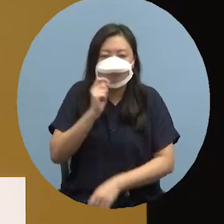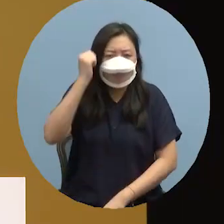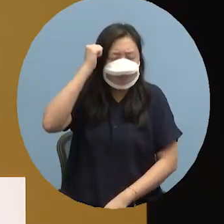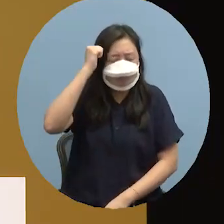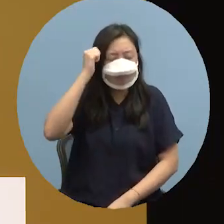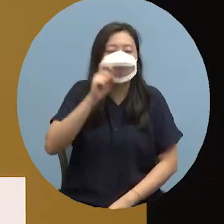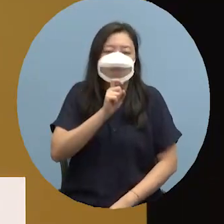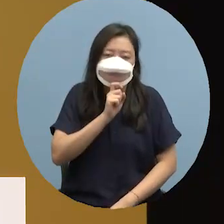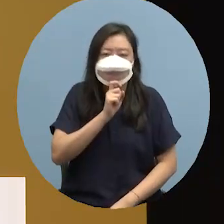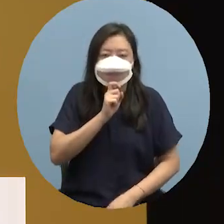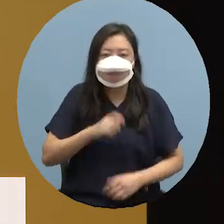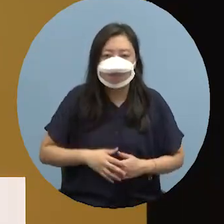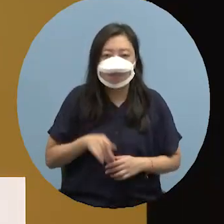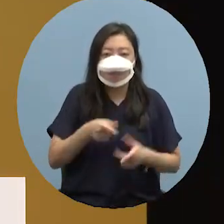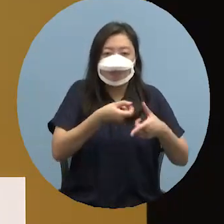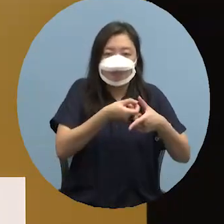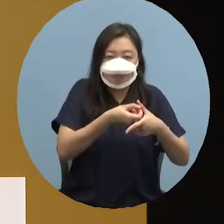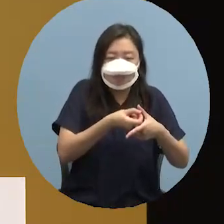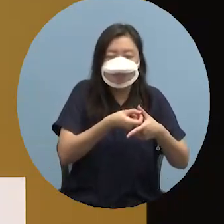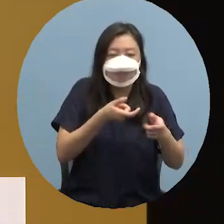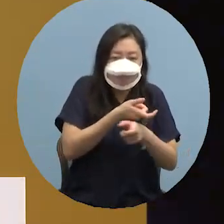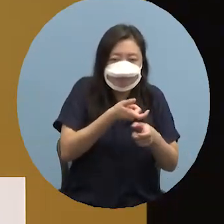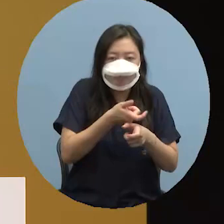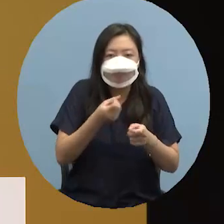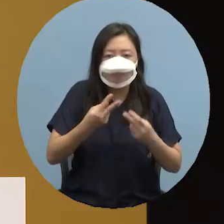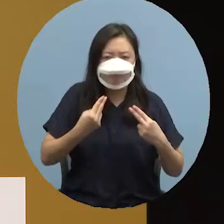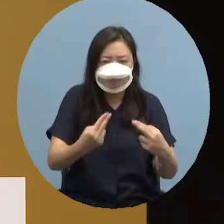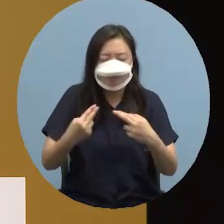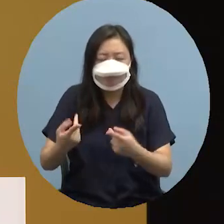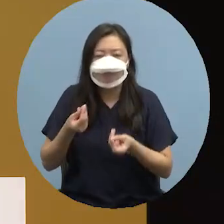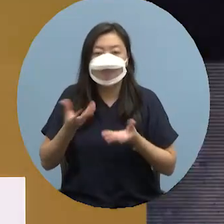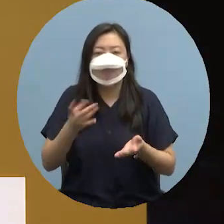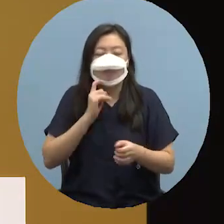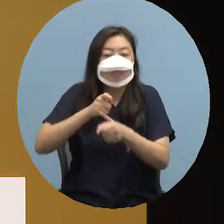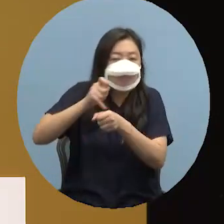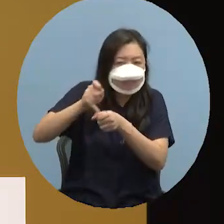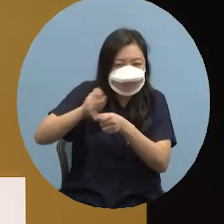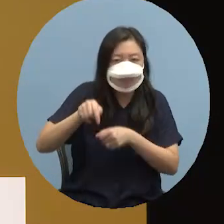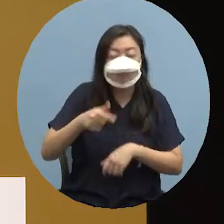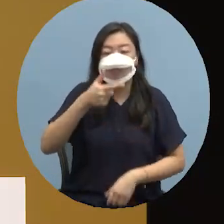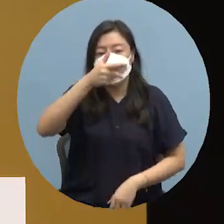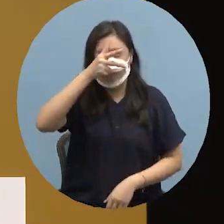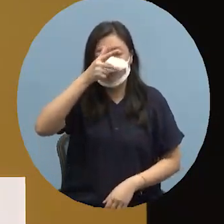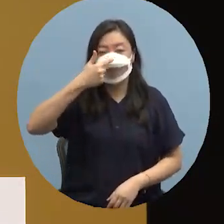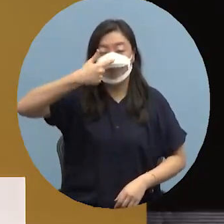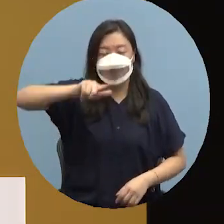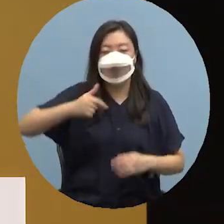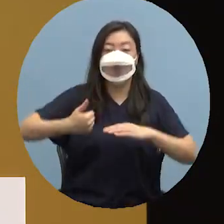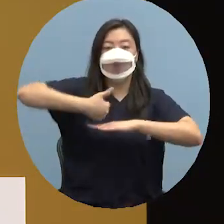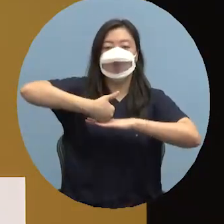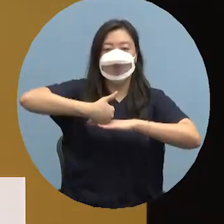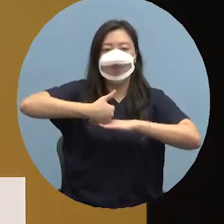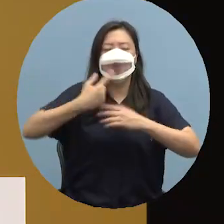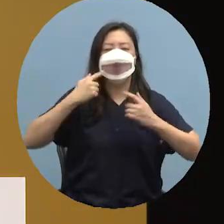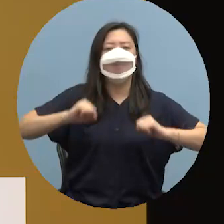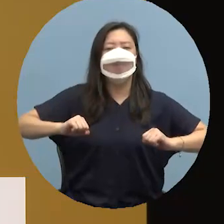大的挑戰，企業的經營和發展備受考驗。新一屆特區政府上任之後，堅